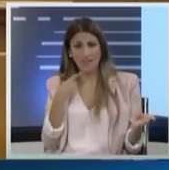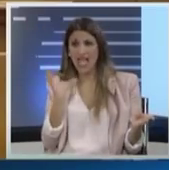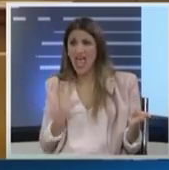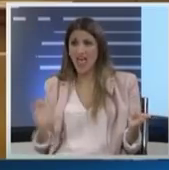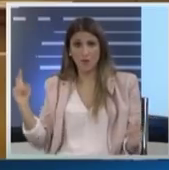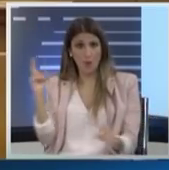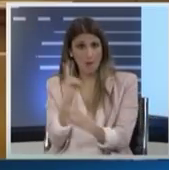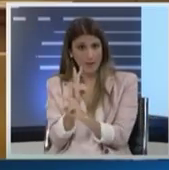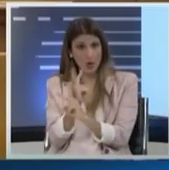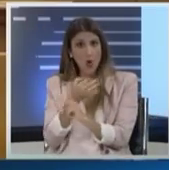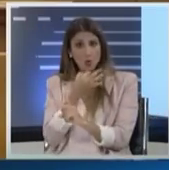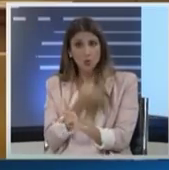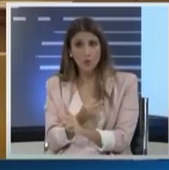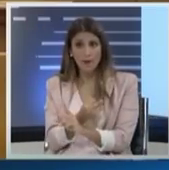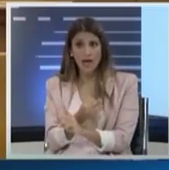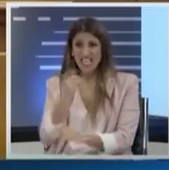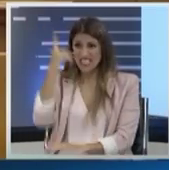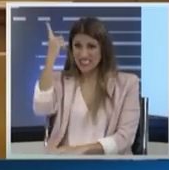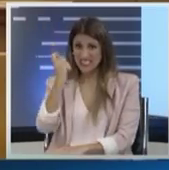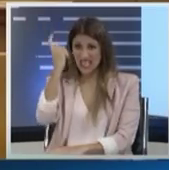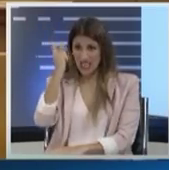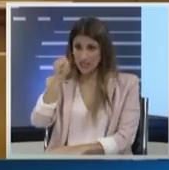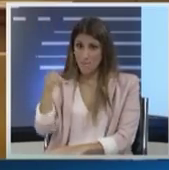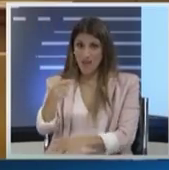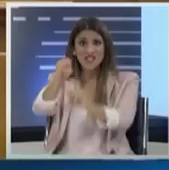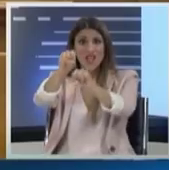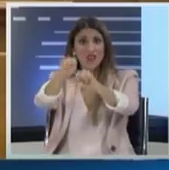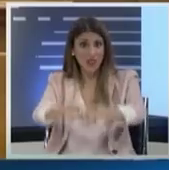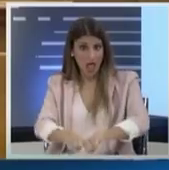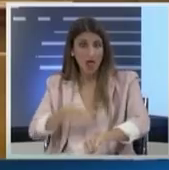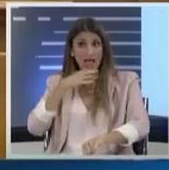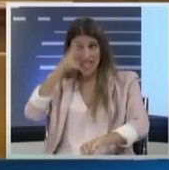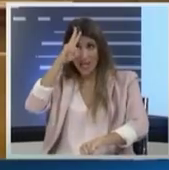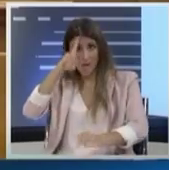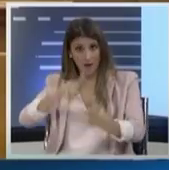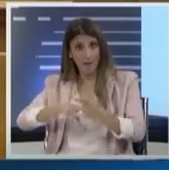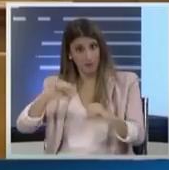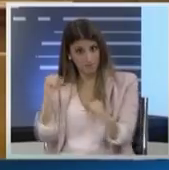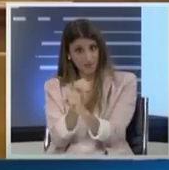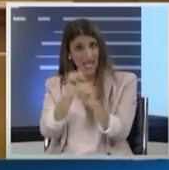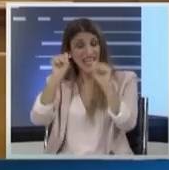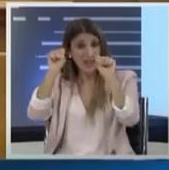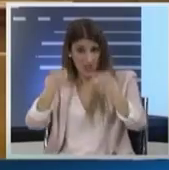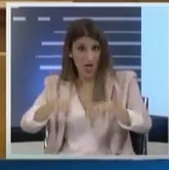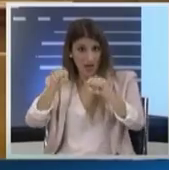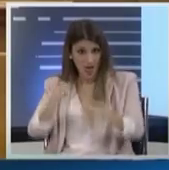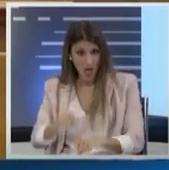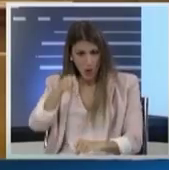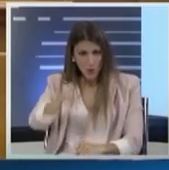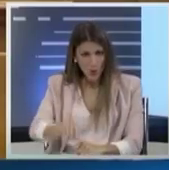να πουνηθεί ρούπι από αυτή την εφαρμογή αυτής της περικοπής,